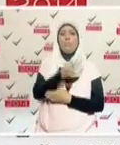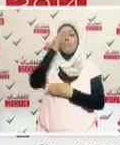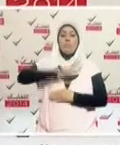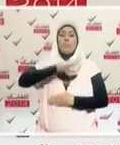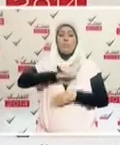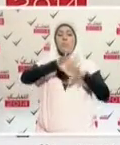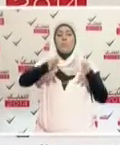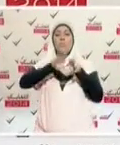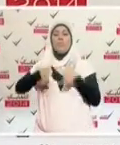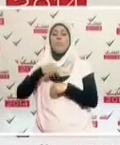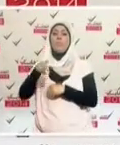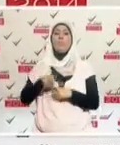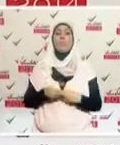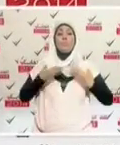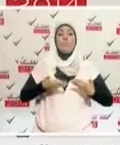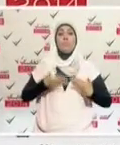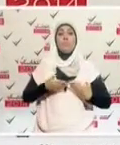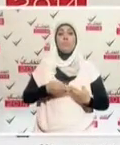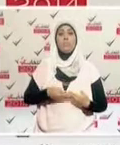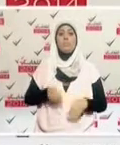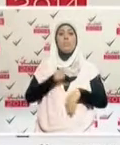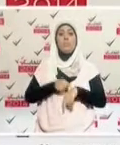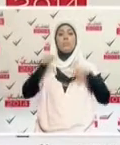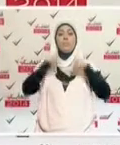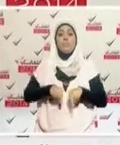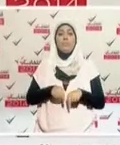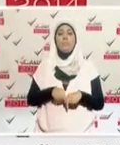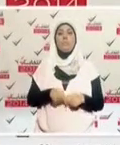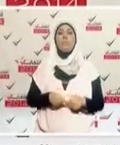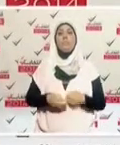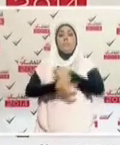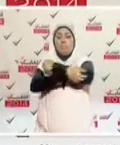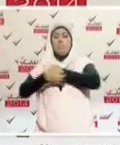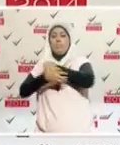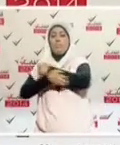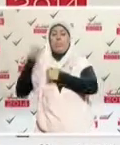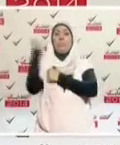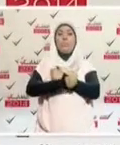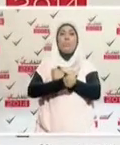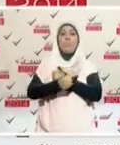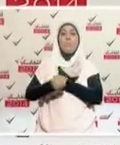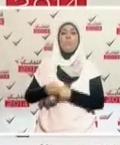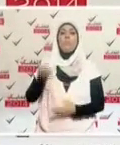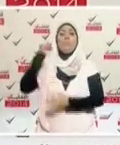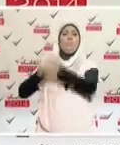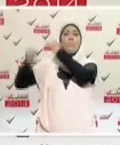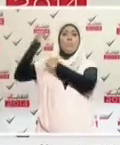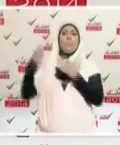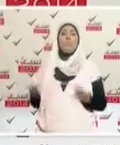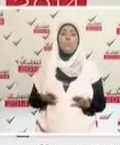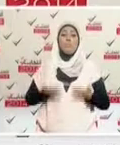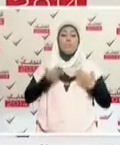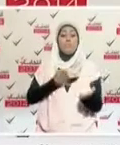توجه الوقت باش نرد الاعتبار للقصرنية اللي عاشوا ظلم والفقر طول حياتهم. يلزمنا نفك حقوقنا